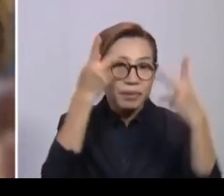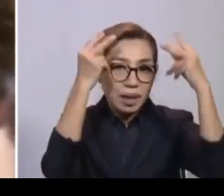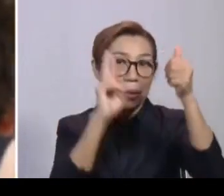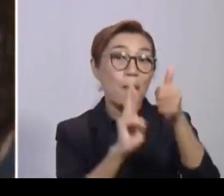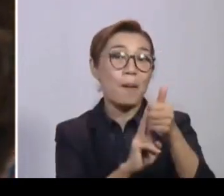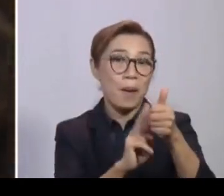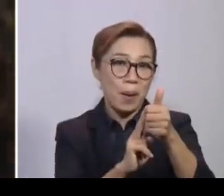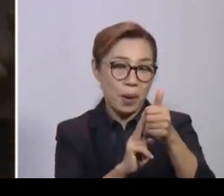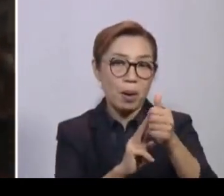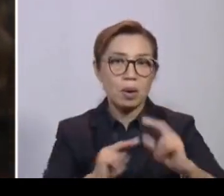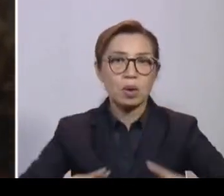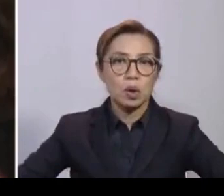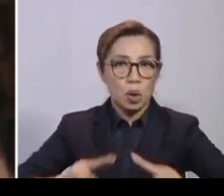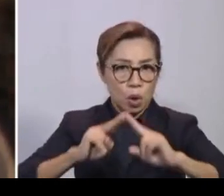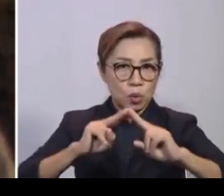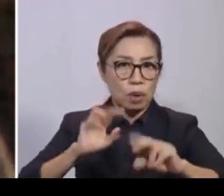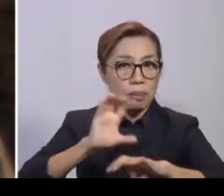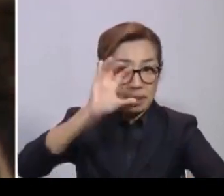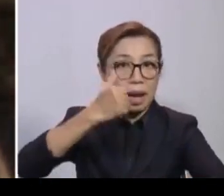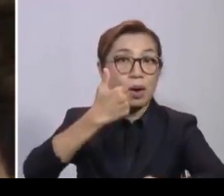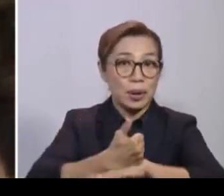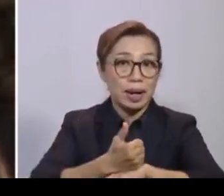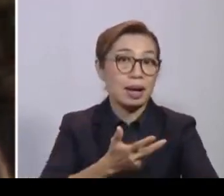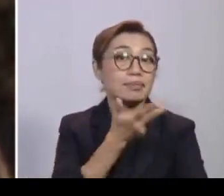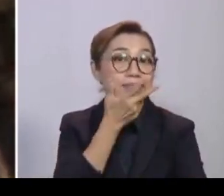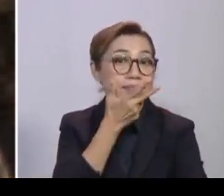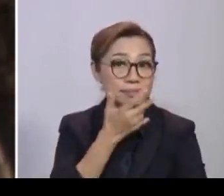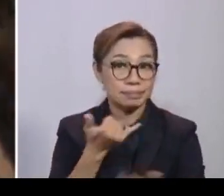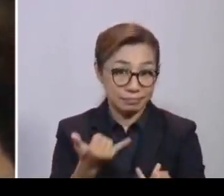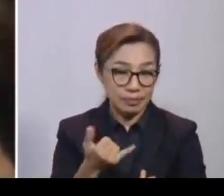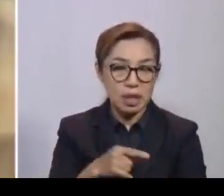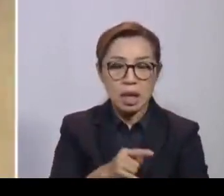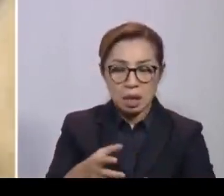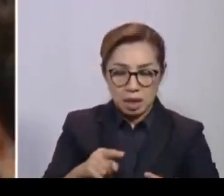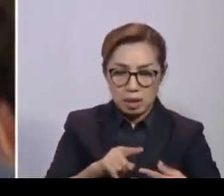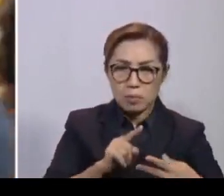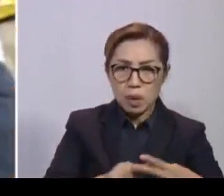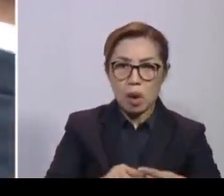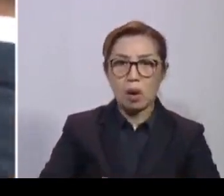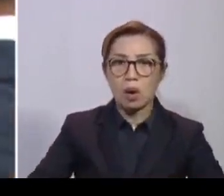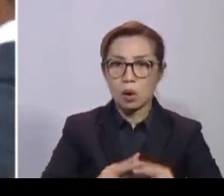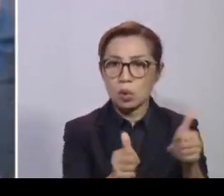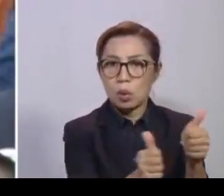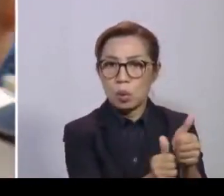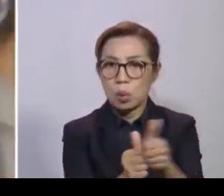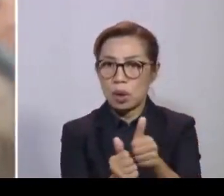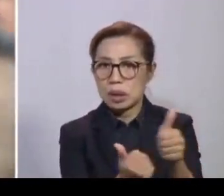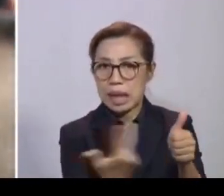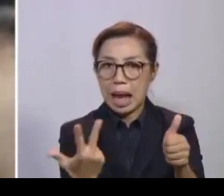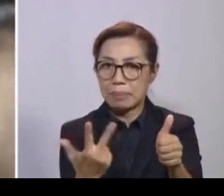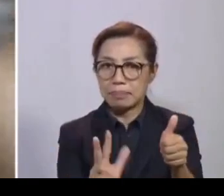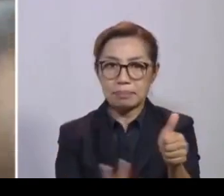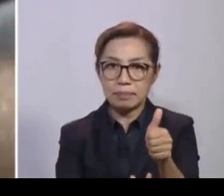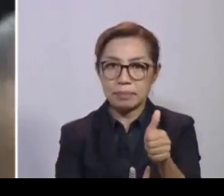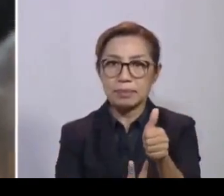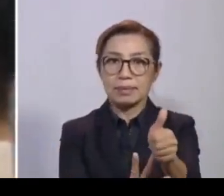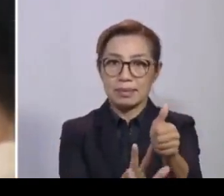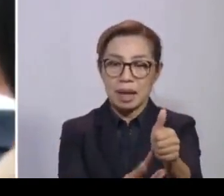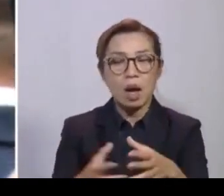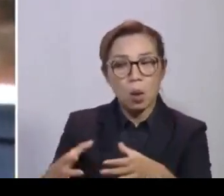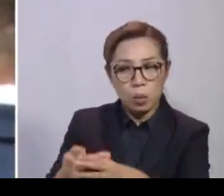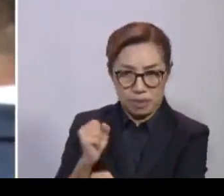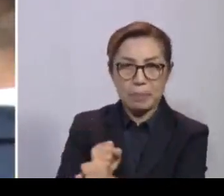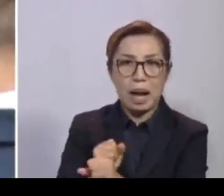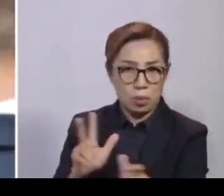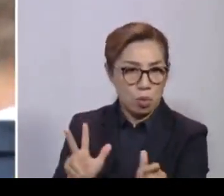นายกรัฐมนตรีและรัฐมนตรีว่าการกระทรวงมหาดไทยไปพร้อมกับรัฐมนตรีช่วย 3ท่านด้วยกันนะคะพร้อมคณะทำงาน